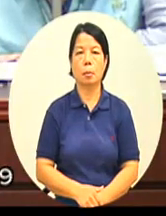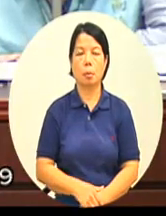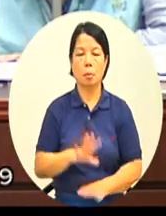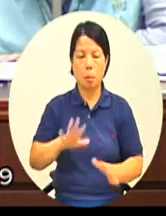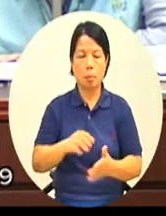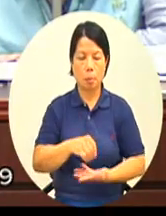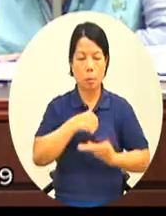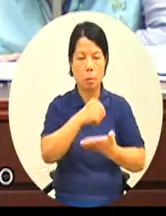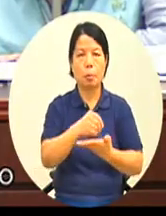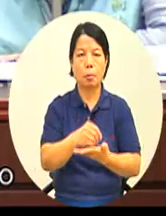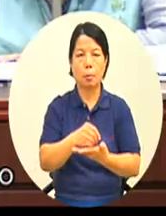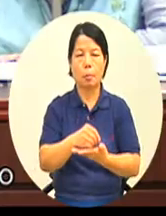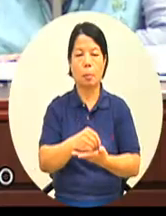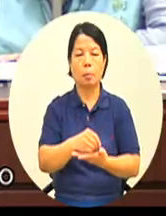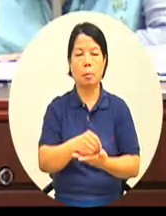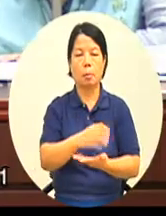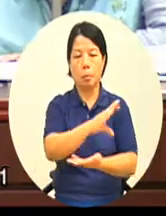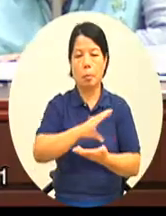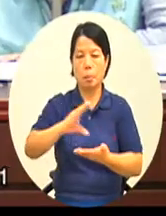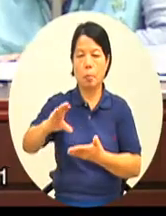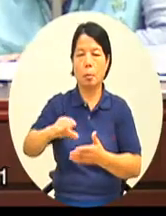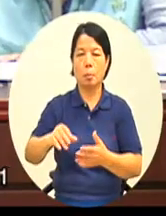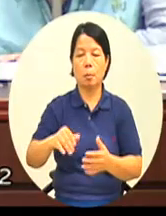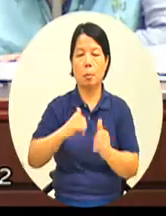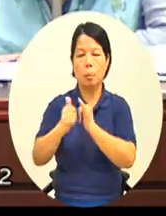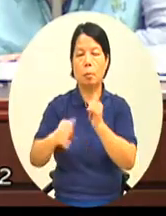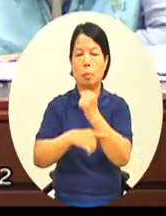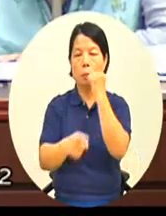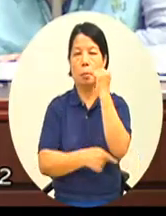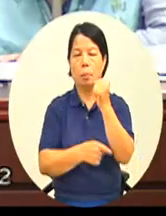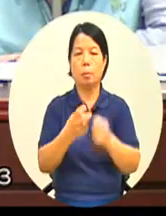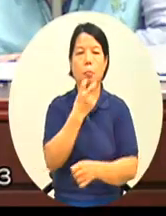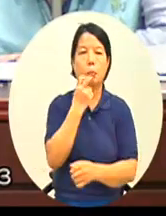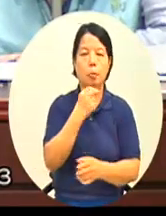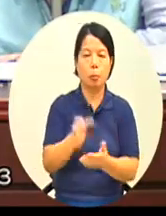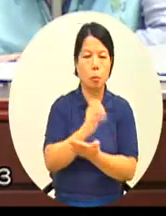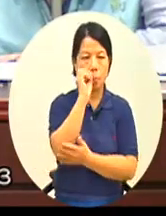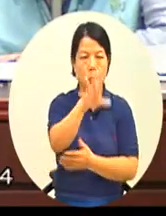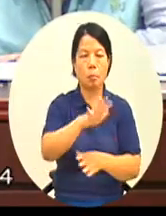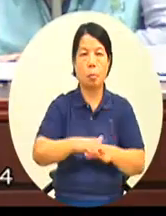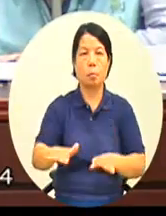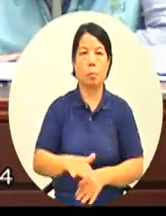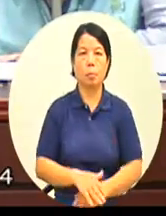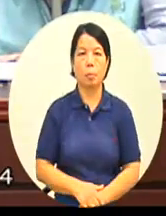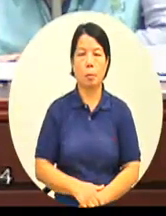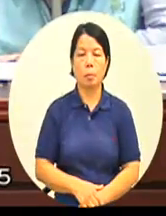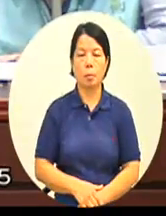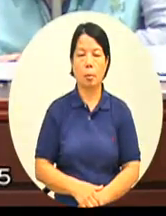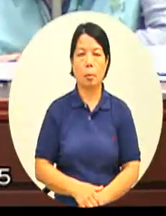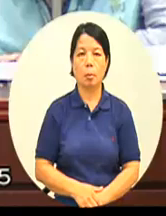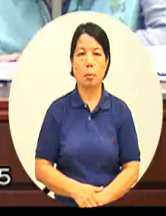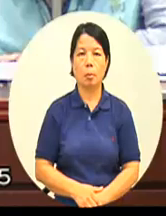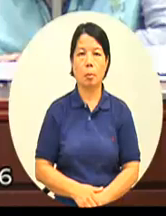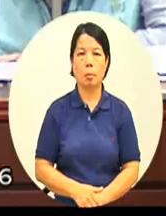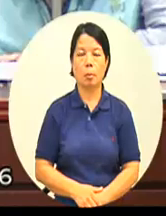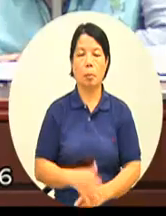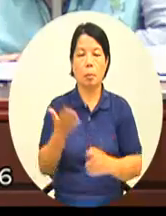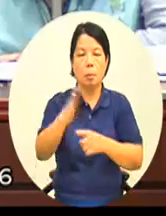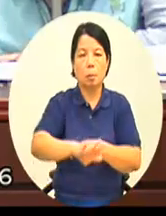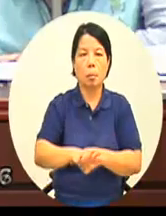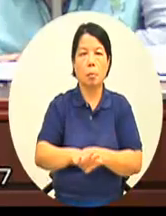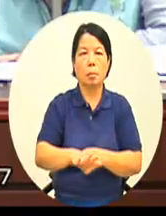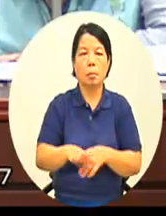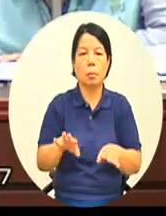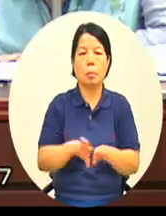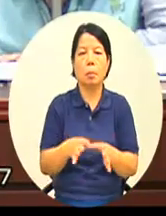见向民法相关的单位中央的来反映哈。在于青年丧假也目前